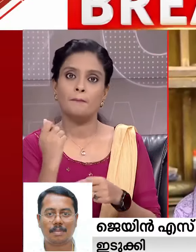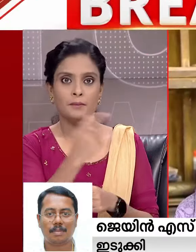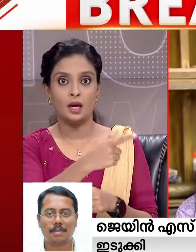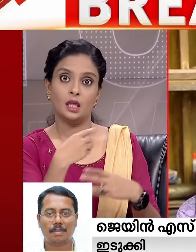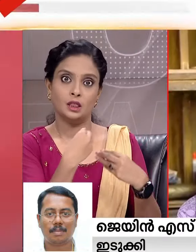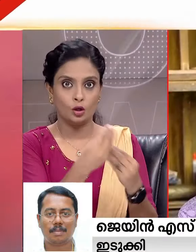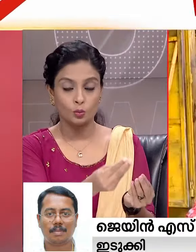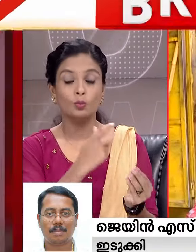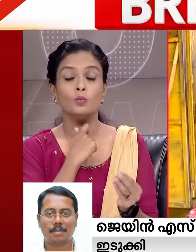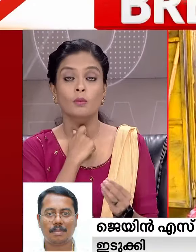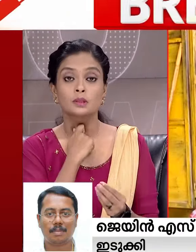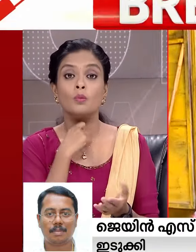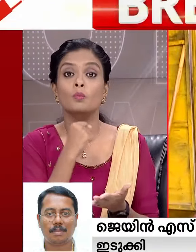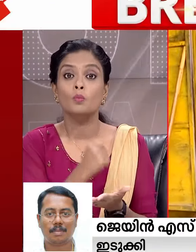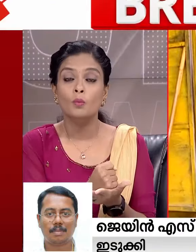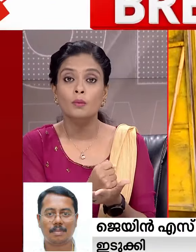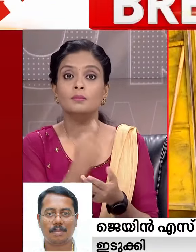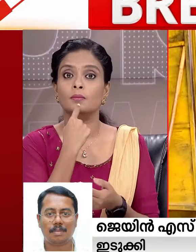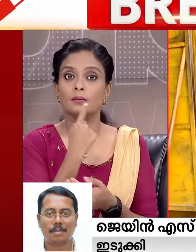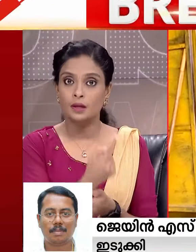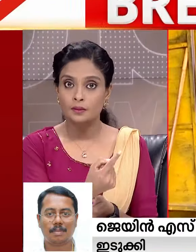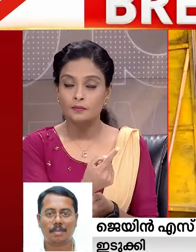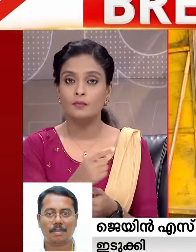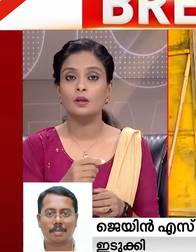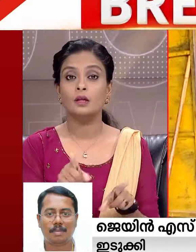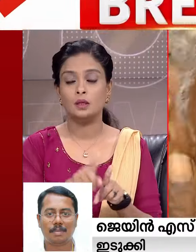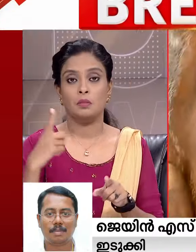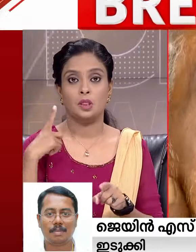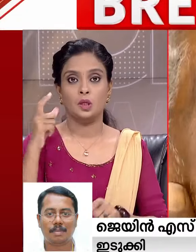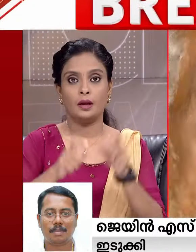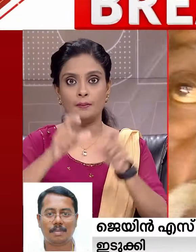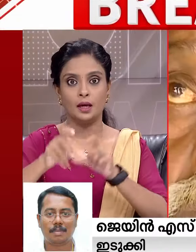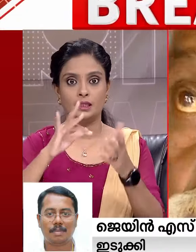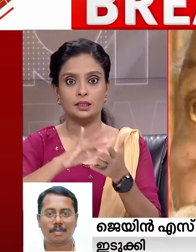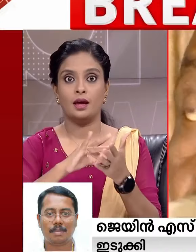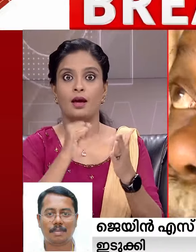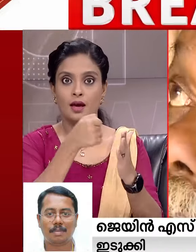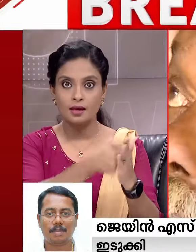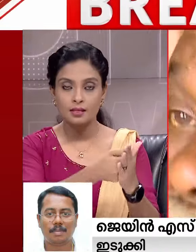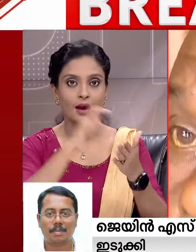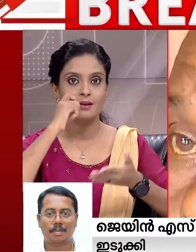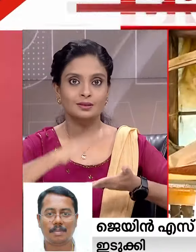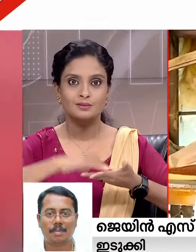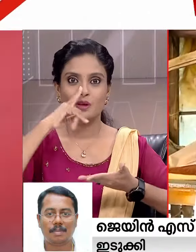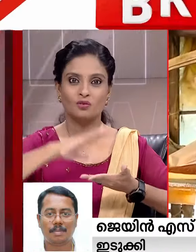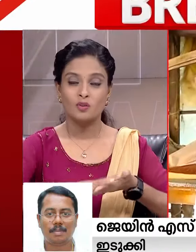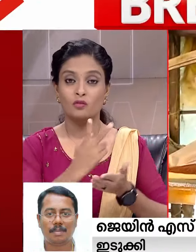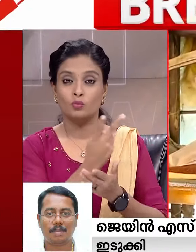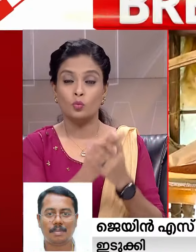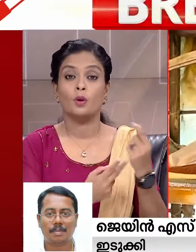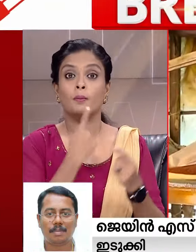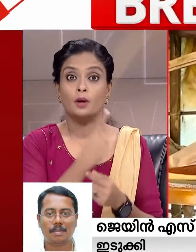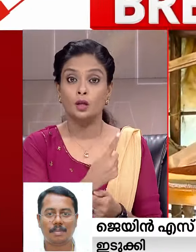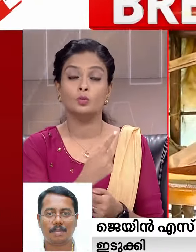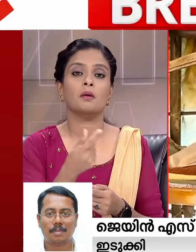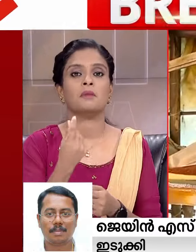ഇവർക്ക് ഉറപ്പ് നൽകി. CPM ഏരിയ സെക്രട്ടറി അടക്കമുള്ളവർ സ്ഥലത്തെത്തി ഉറപ്പ് നൽകിയതിനെ തുടർന്നാണ് തൽക്കാലത്തേക്ക് ഈ സമരത്തിൽ നിന്ന്